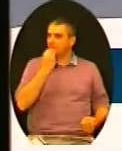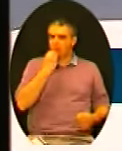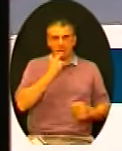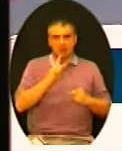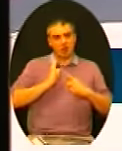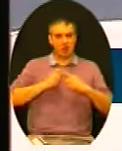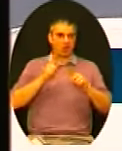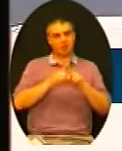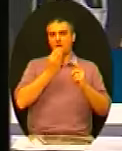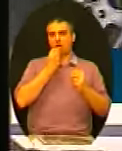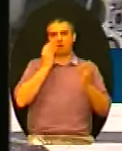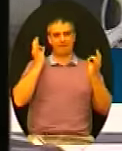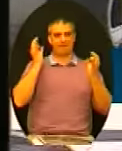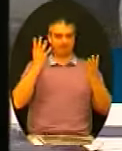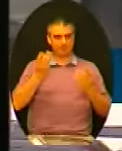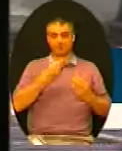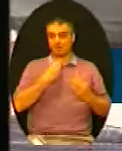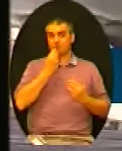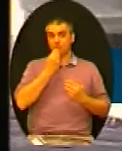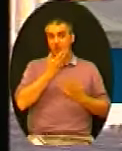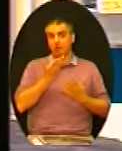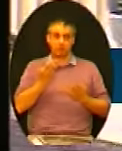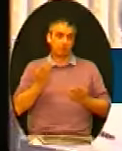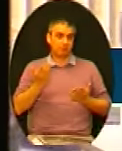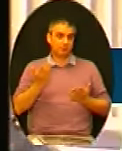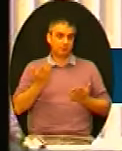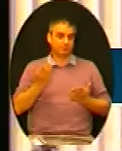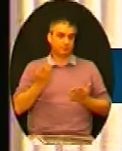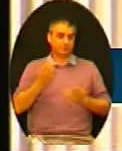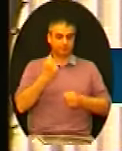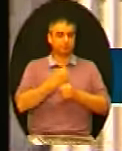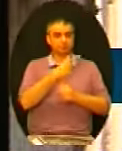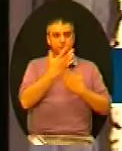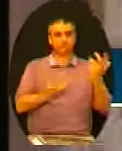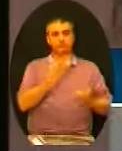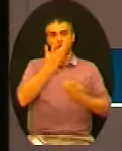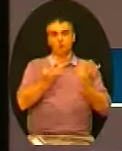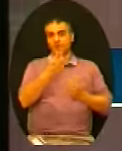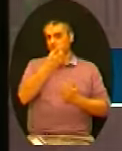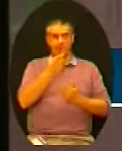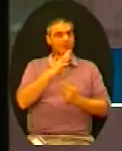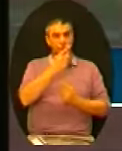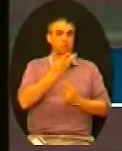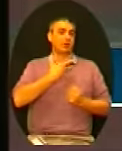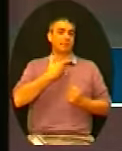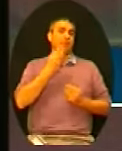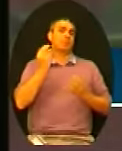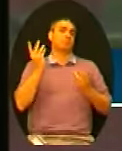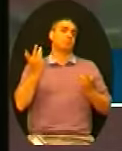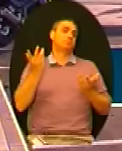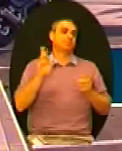לא בדיוק אותו אוכל, מקבלים אוכל שעובדים, בישלו אותו במטבח, אלא אם כן הוא יזכה לקבל